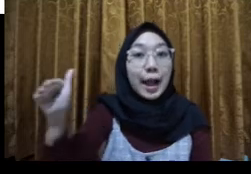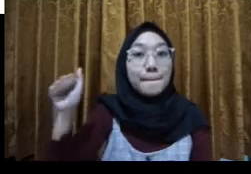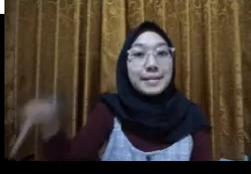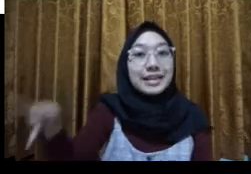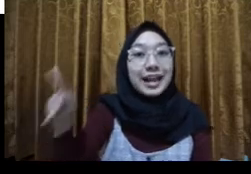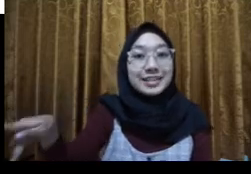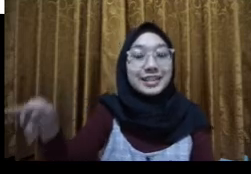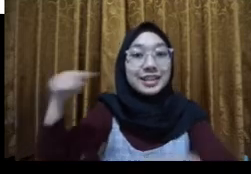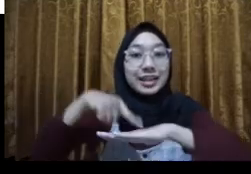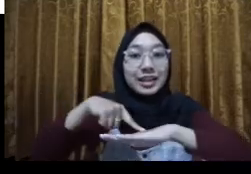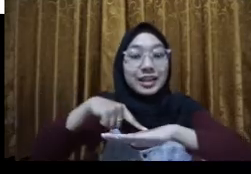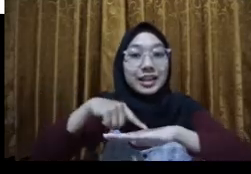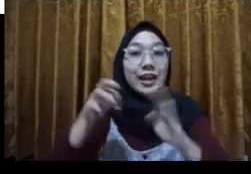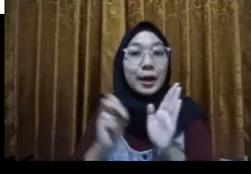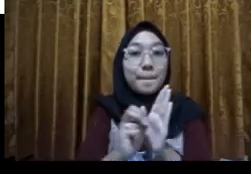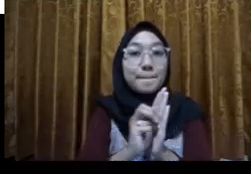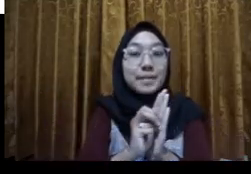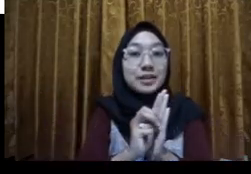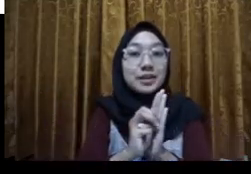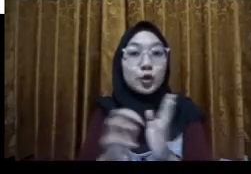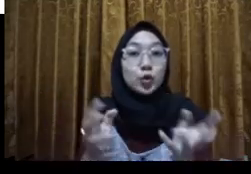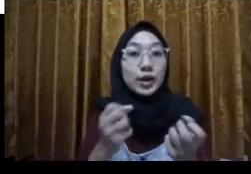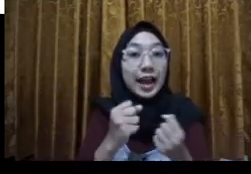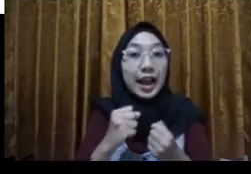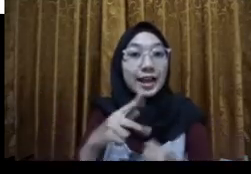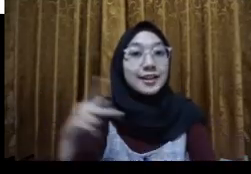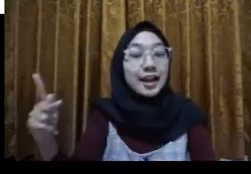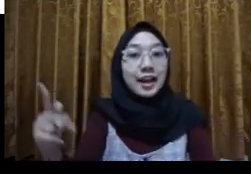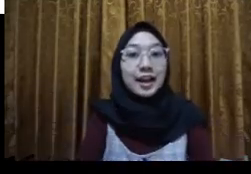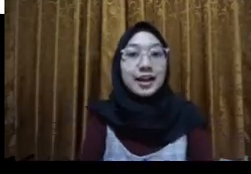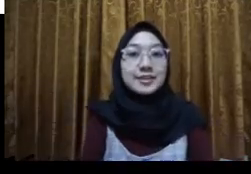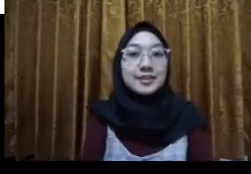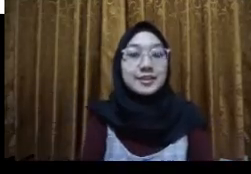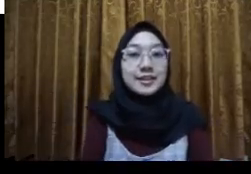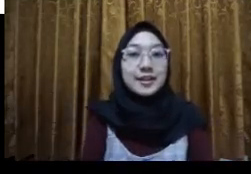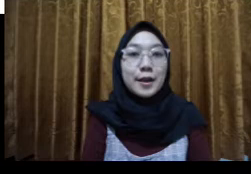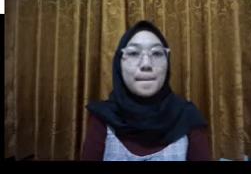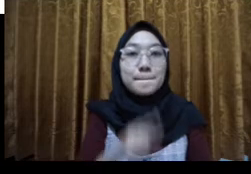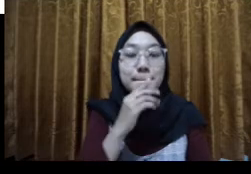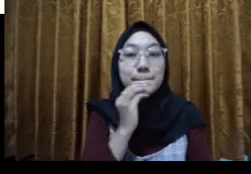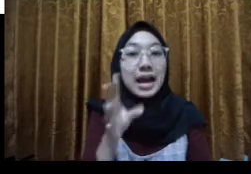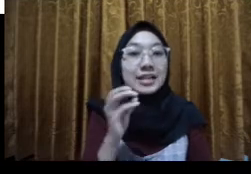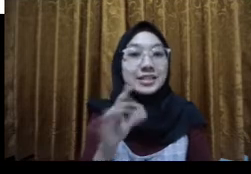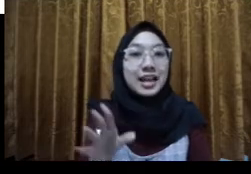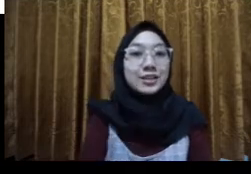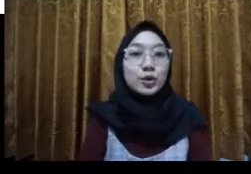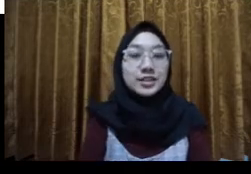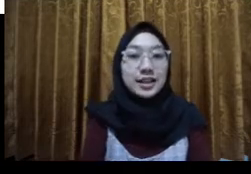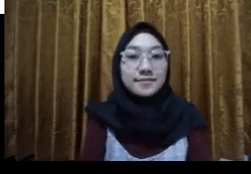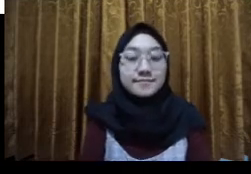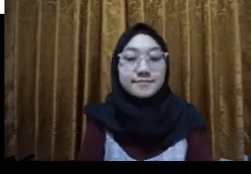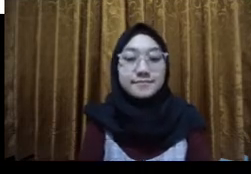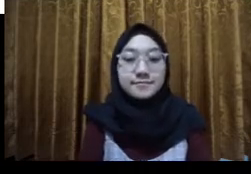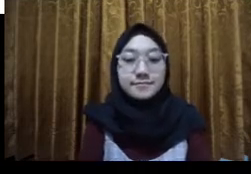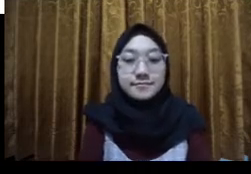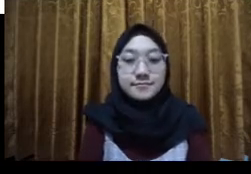kalau didengarkan ya, karena dia tidak membacakan seperti apa bacaannya, tapi seperti apa tulisannya. Jadi dia